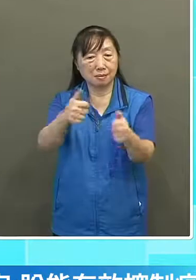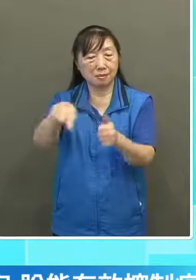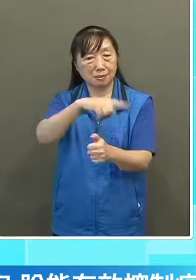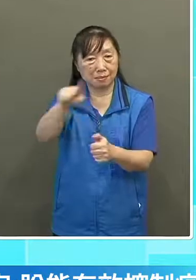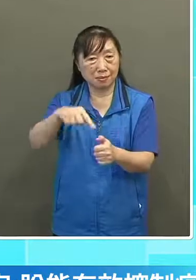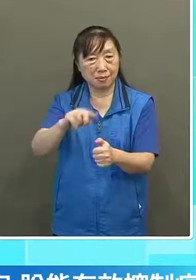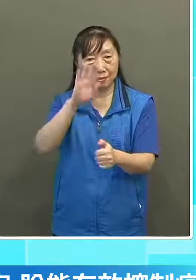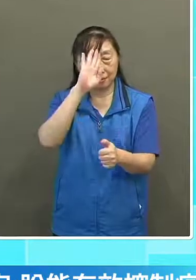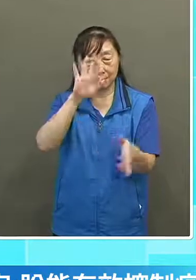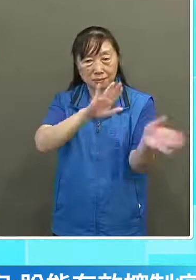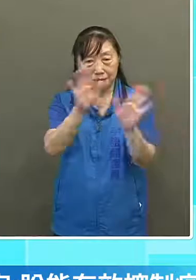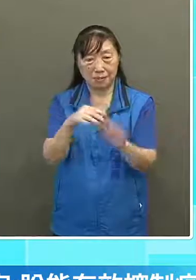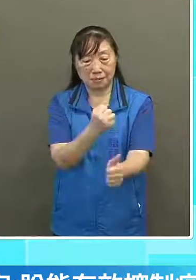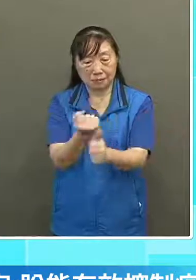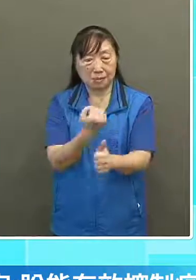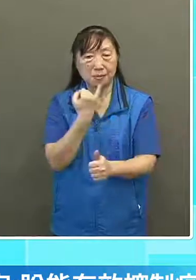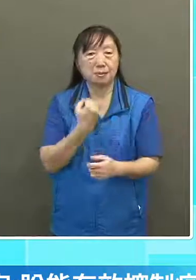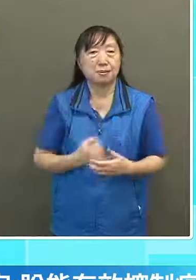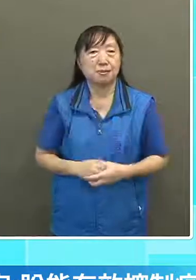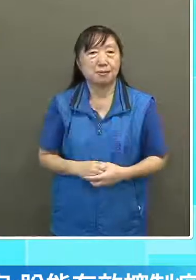一次的疫情能守住。